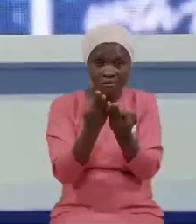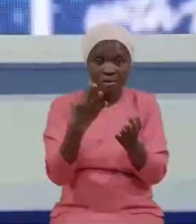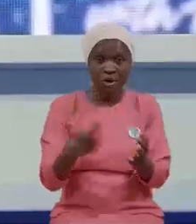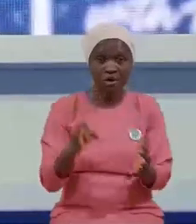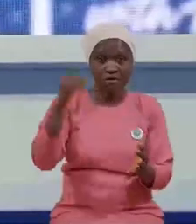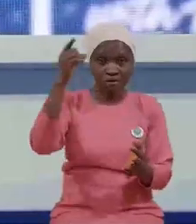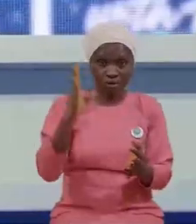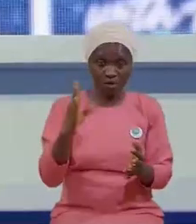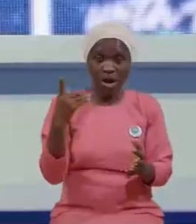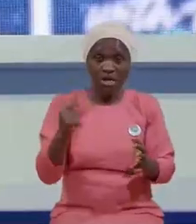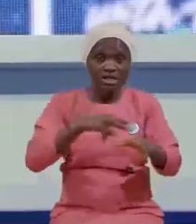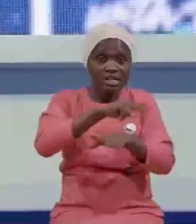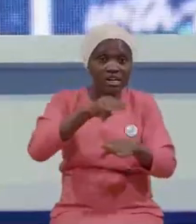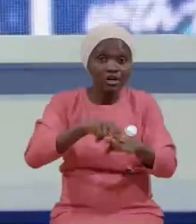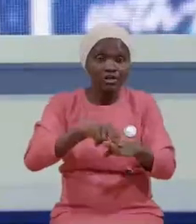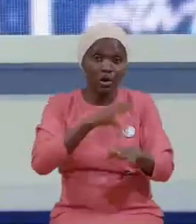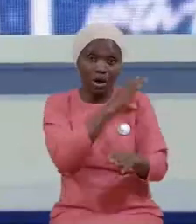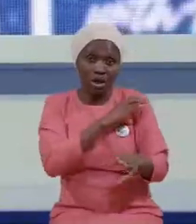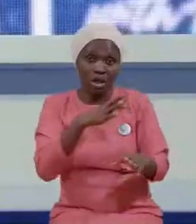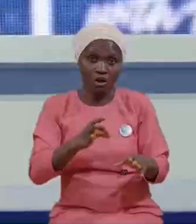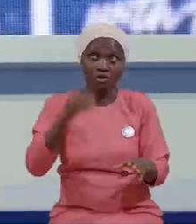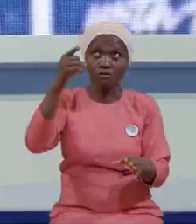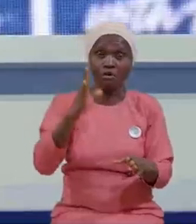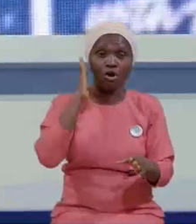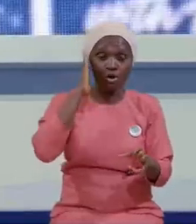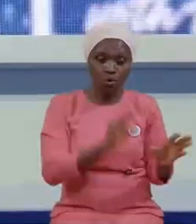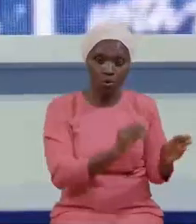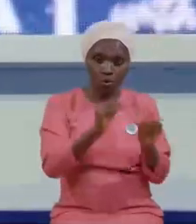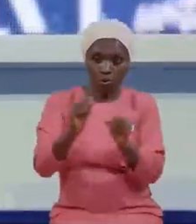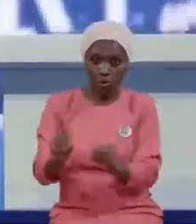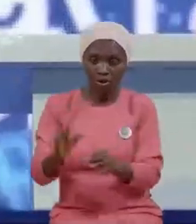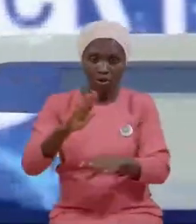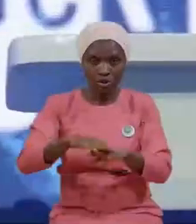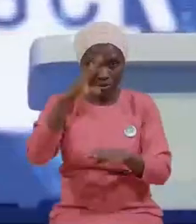la nature de Dieu est transmise en lui.